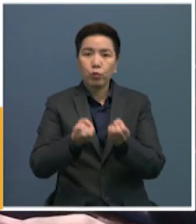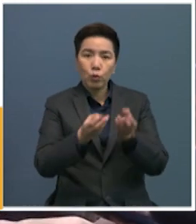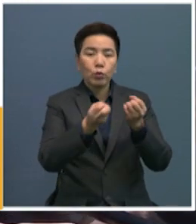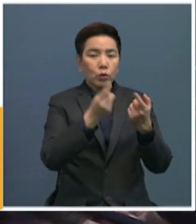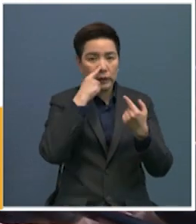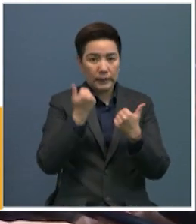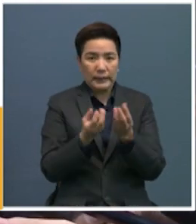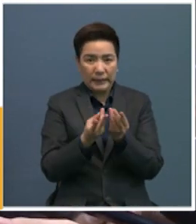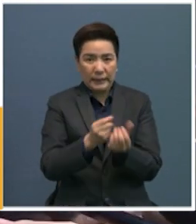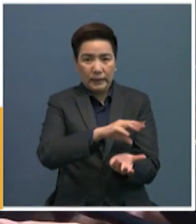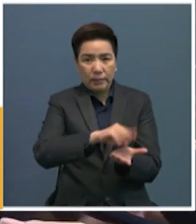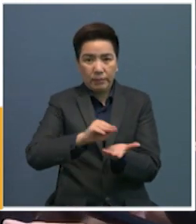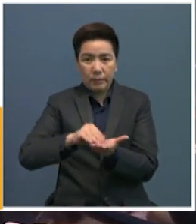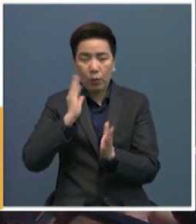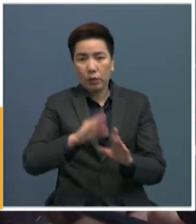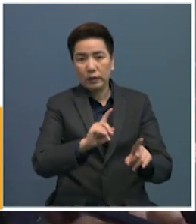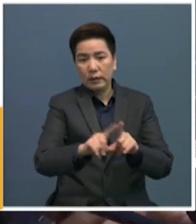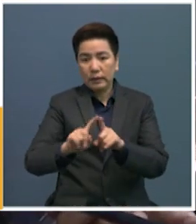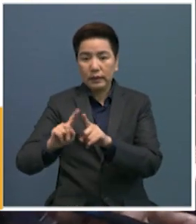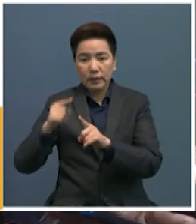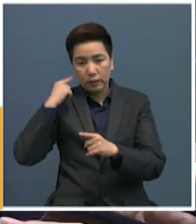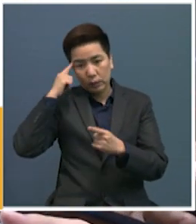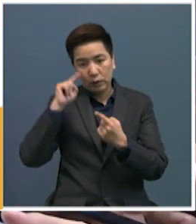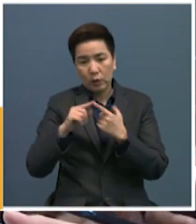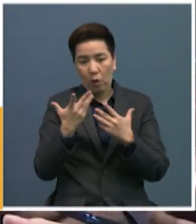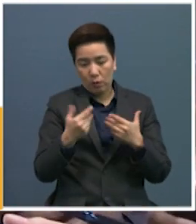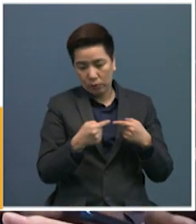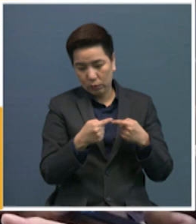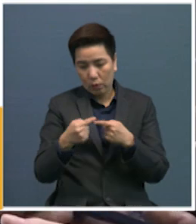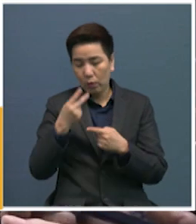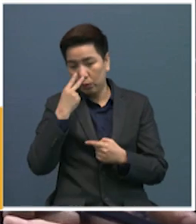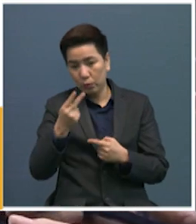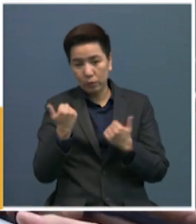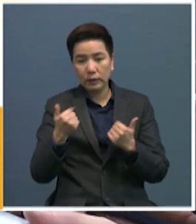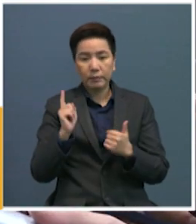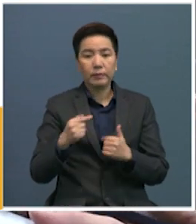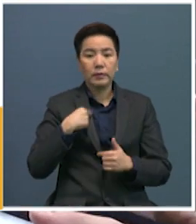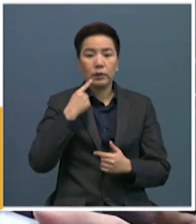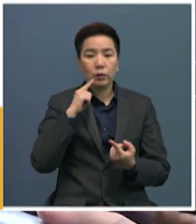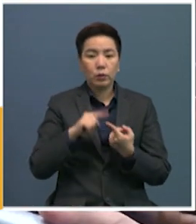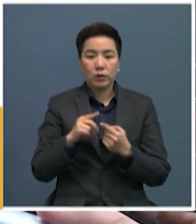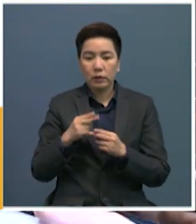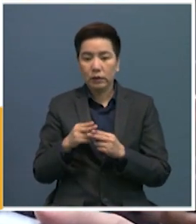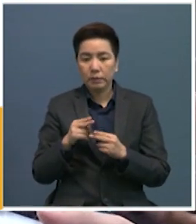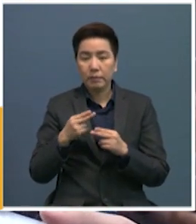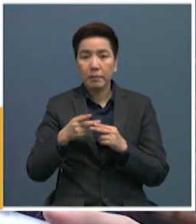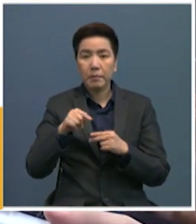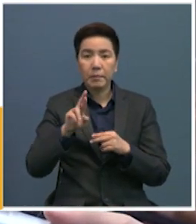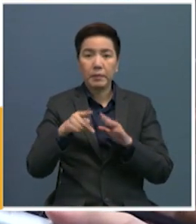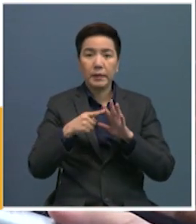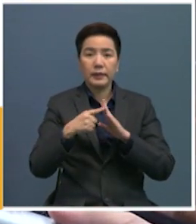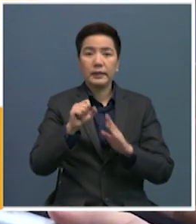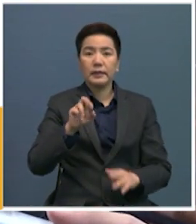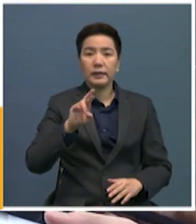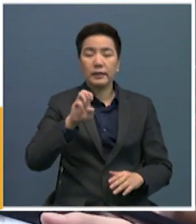เก็บรายละเอียดกันแล้วล่ะสำหรับท่านอื่นๆก็อาจจะเป็นคิวต่อไปอันนี้ก็เป็นคำยืนยันจากทางคุณประเสริฐในฐานะเลขาธิการ